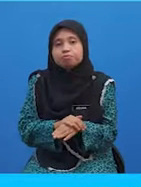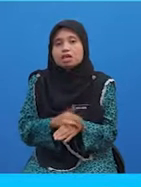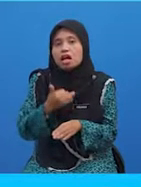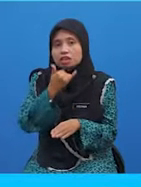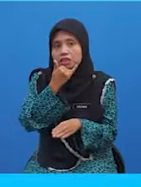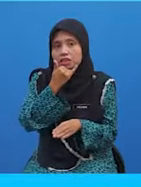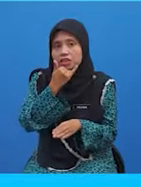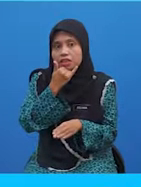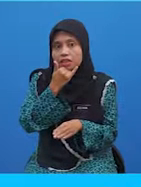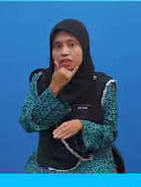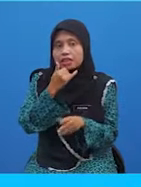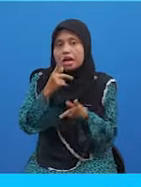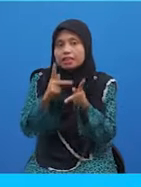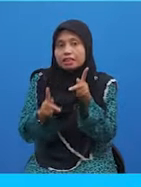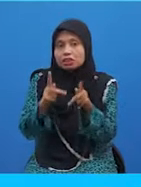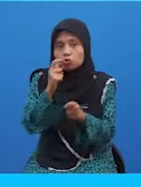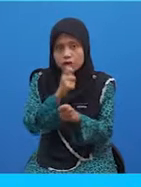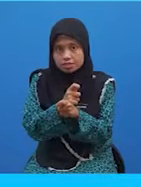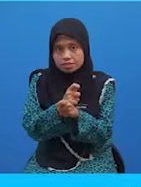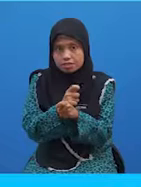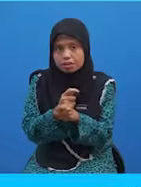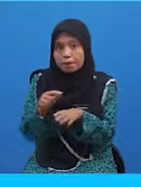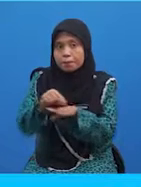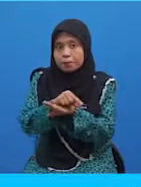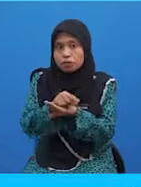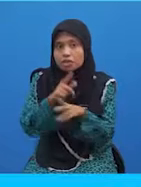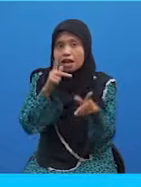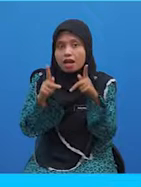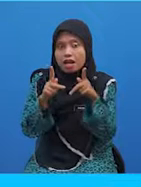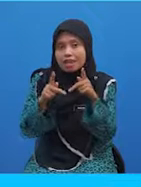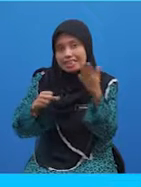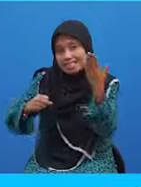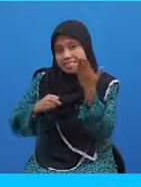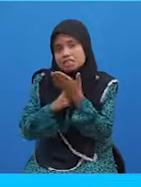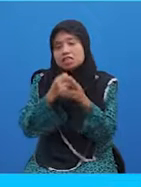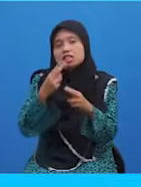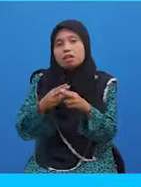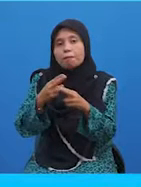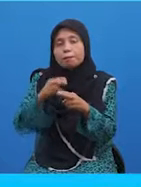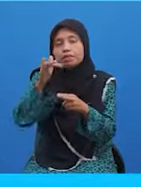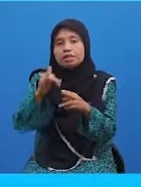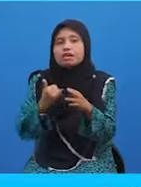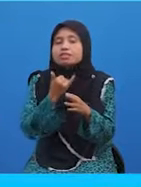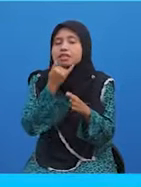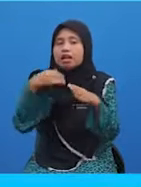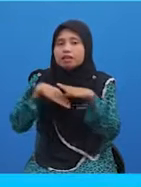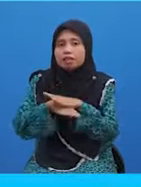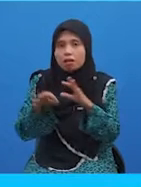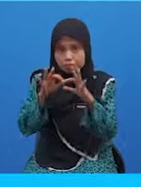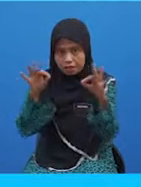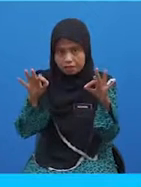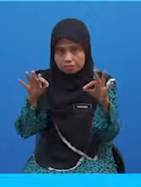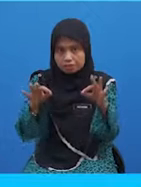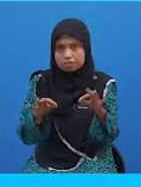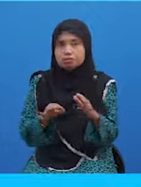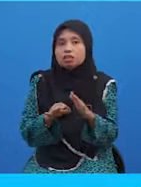Kesalahan penggunaan kata tugas iaitu penggunaan kata sendi nama yang salah dalam ayat. Contoh